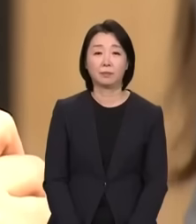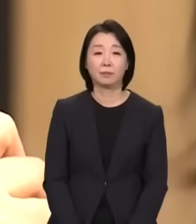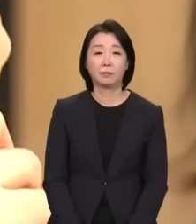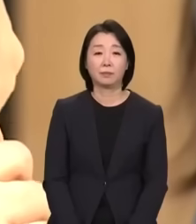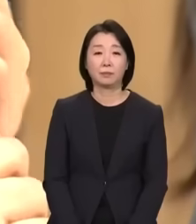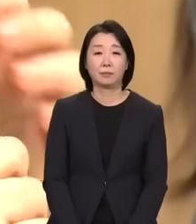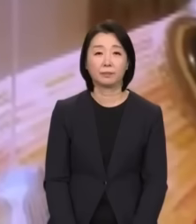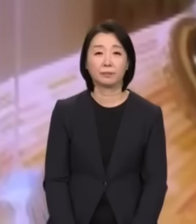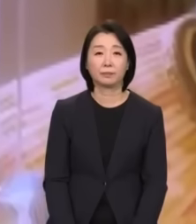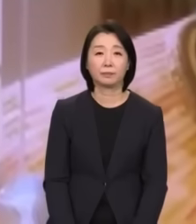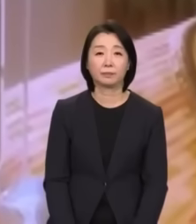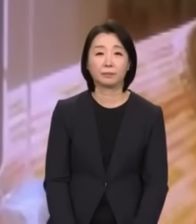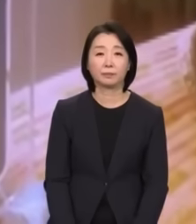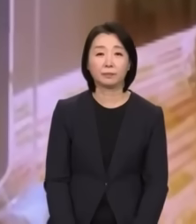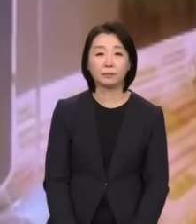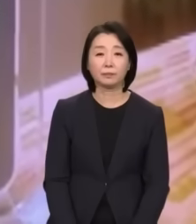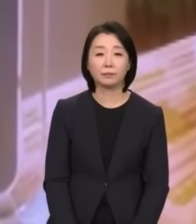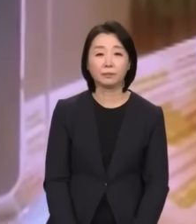최승기입니다.